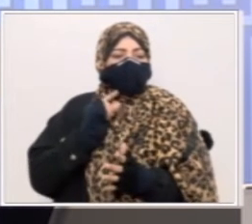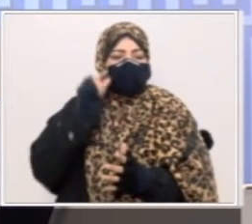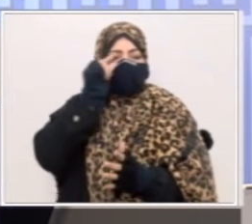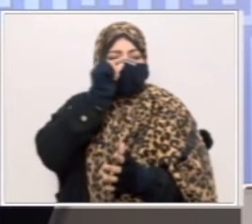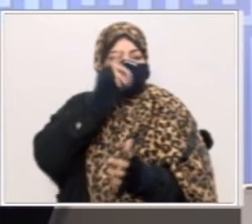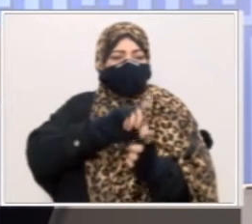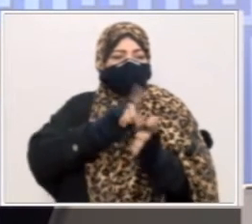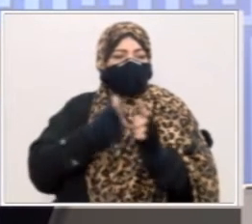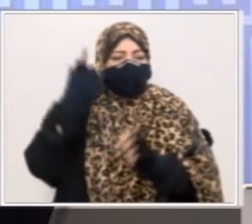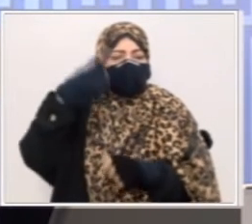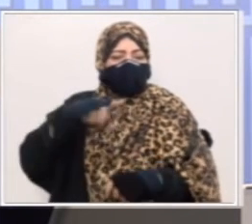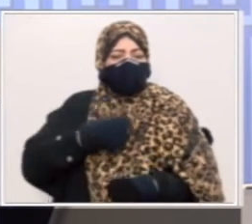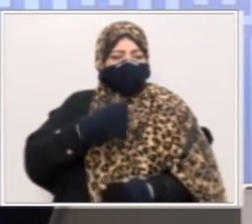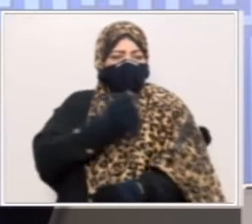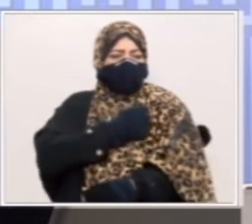أناس استعملهم